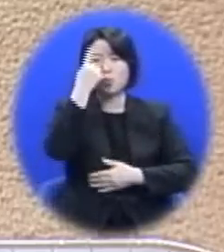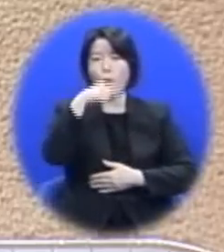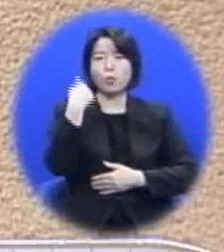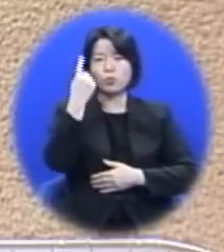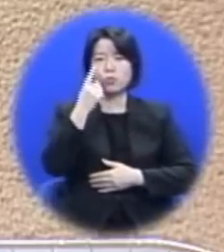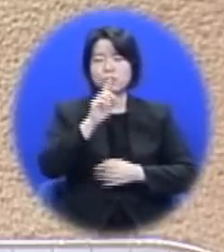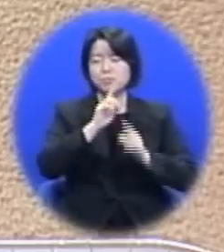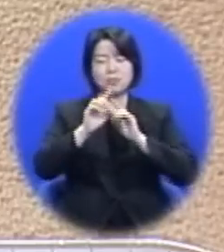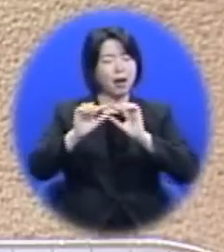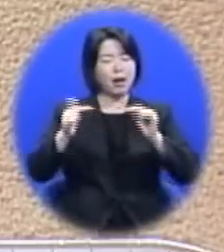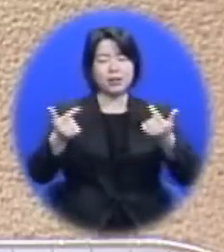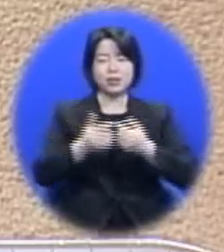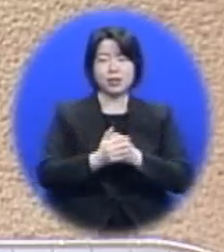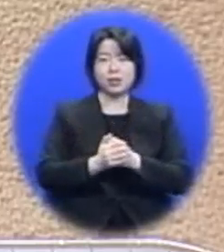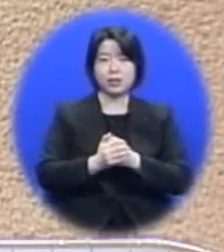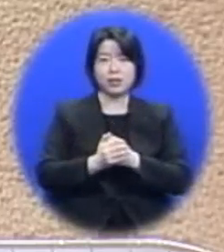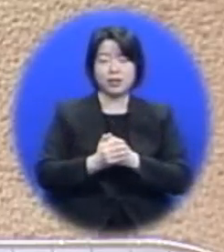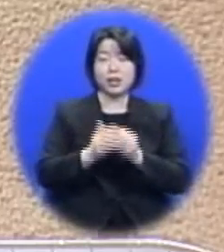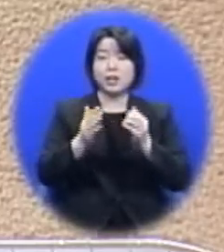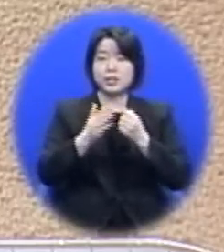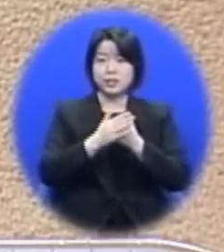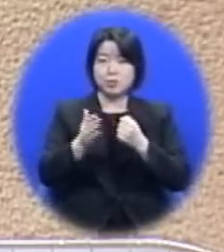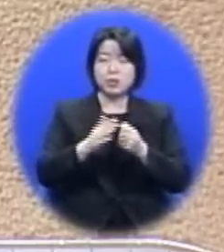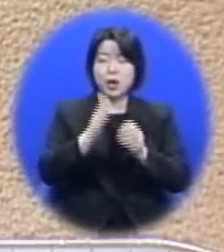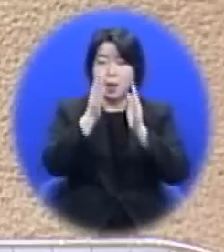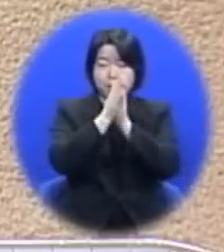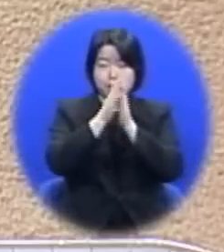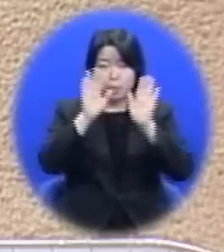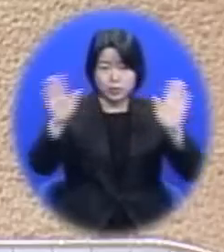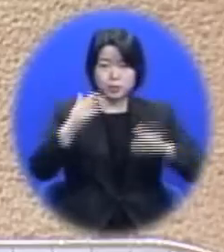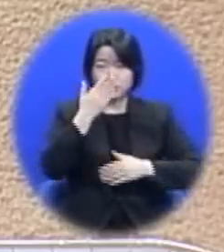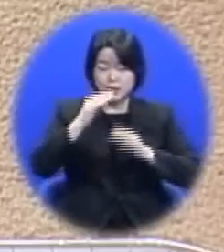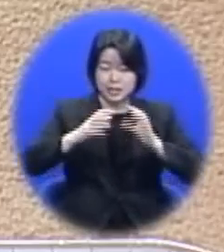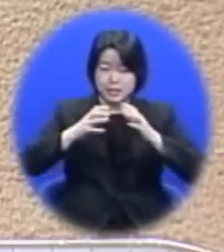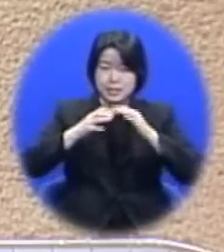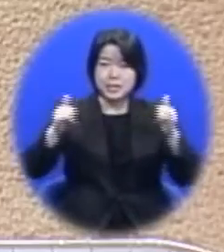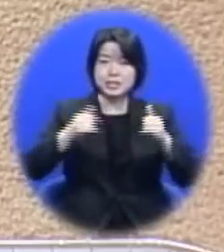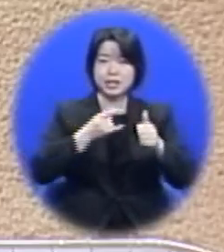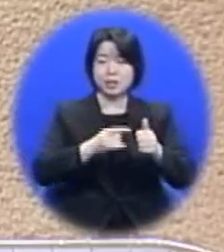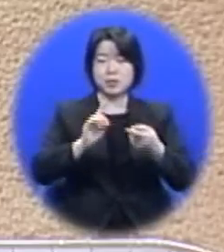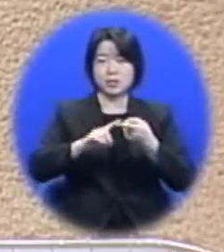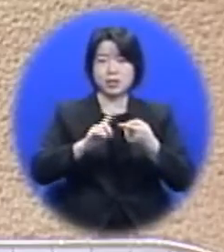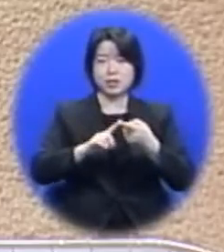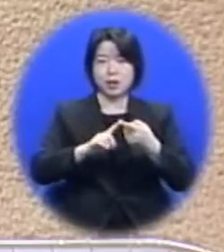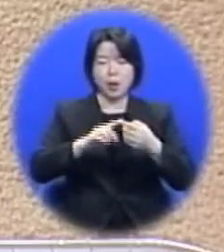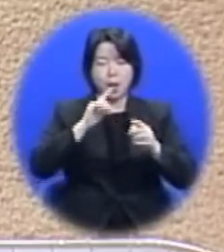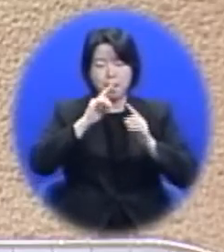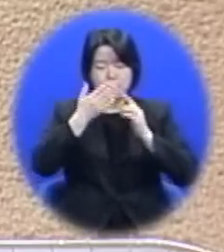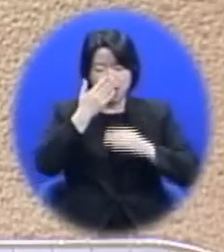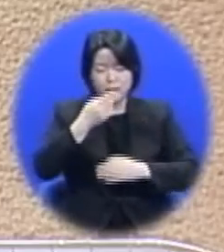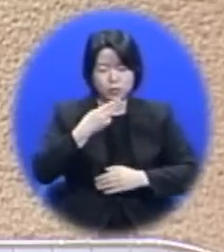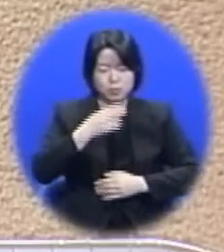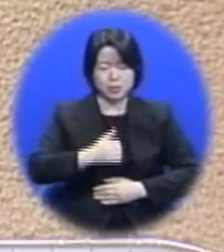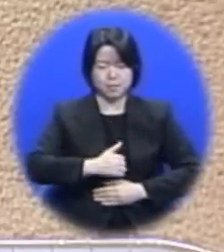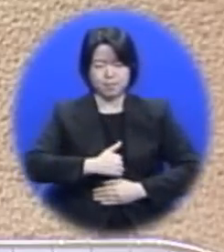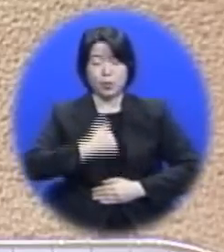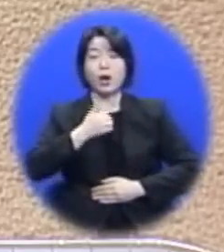않습니까? 모세도 이스라엘 백성들에 대해서 동족에 대해서 말할 수 없이 분노했어요.